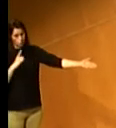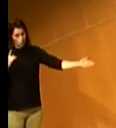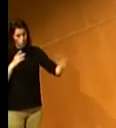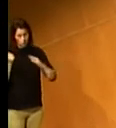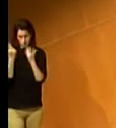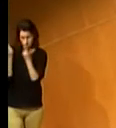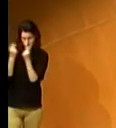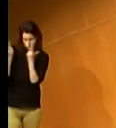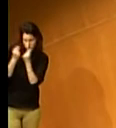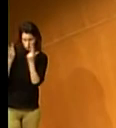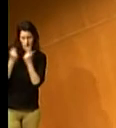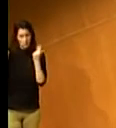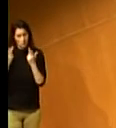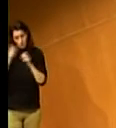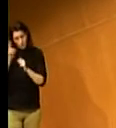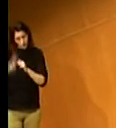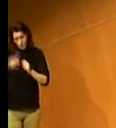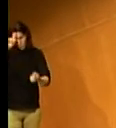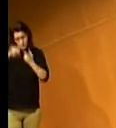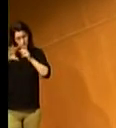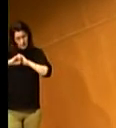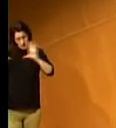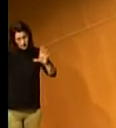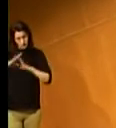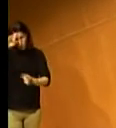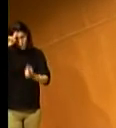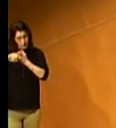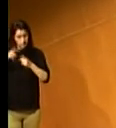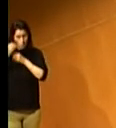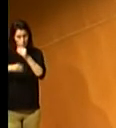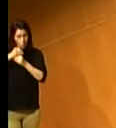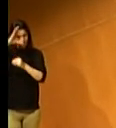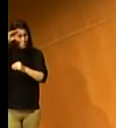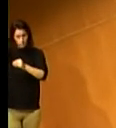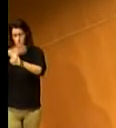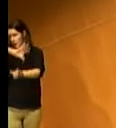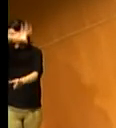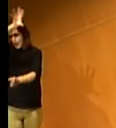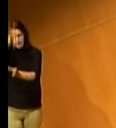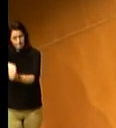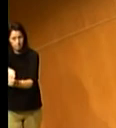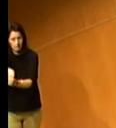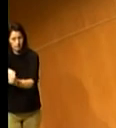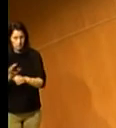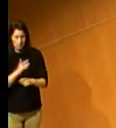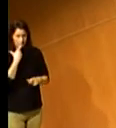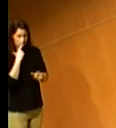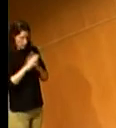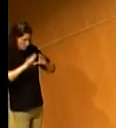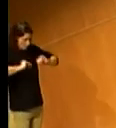est sur des compétences à la fois d'enseignement général et d'enseignement